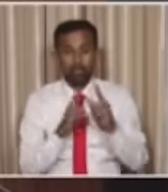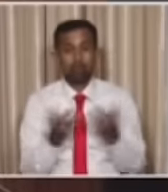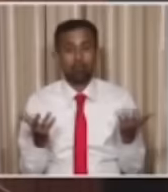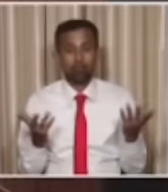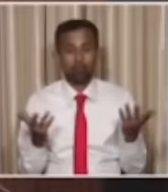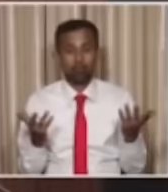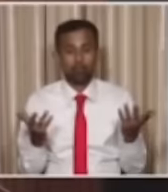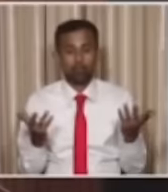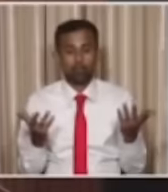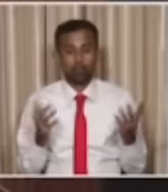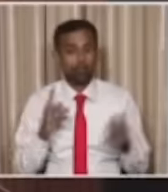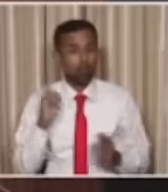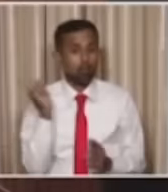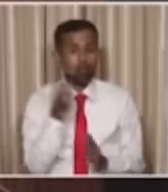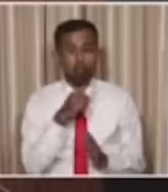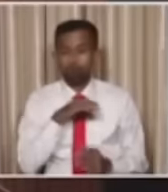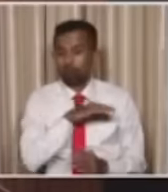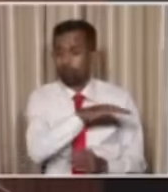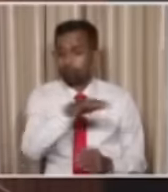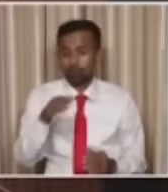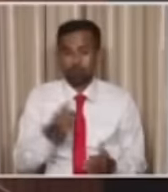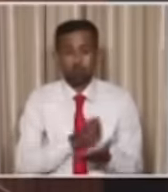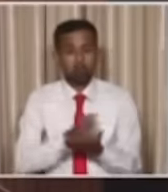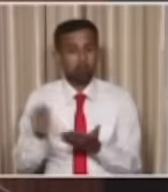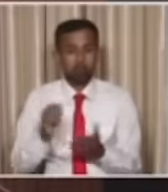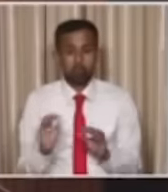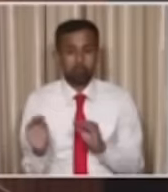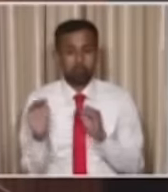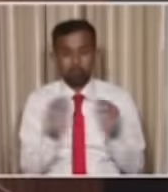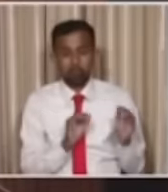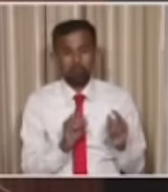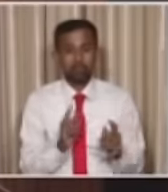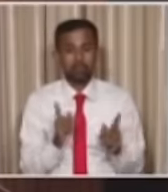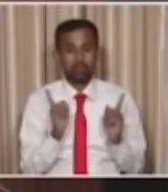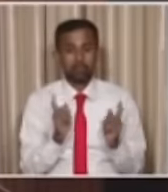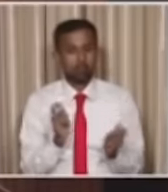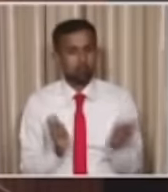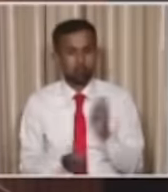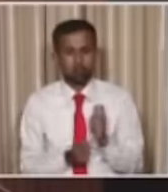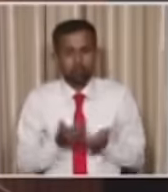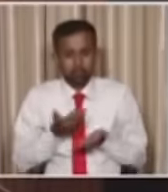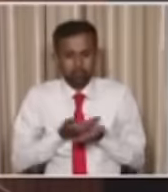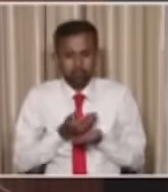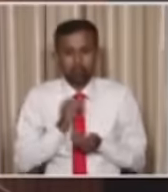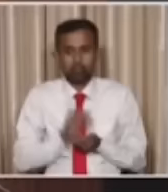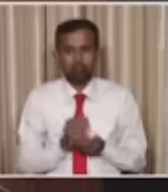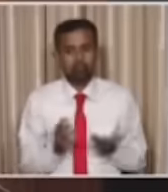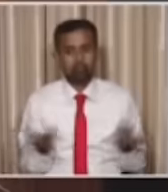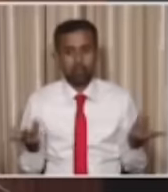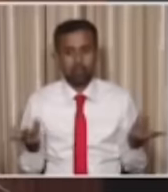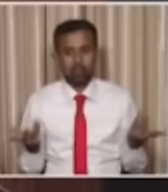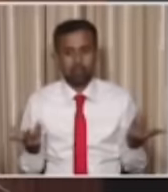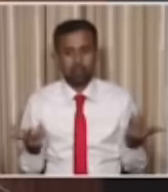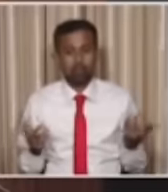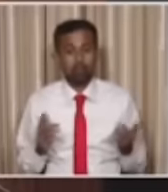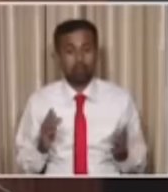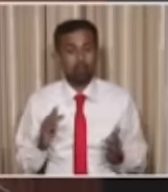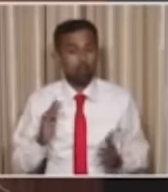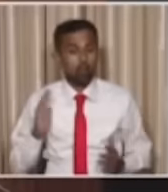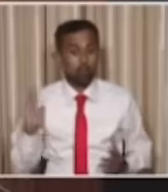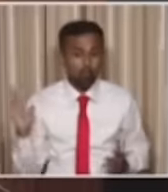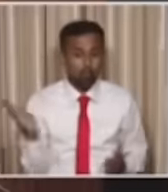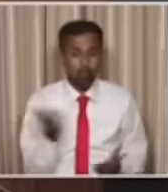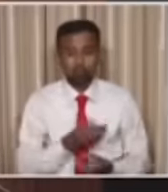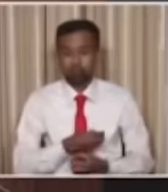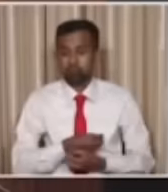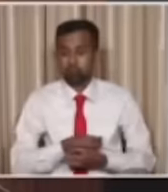සමස්ත ආර්ථිකයේටම සමස්ත ශේෂ්ඨයටම මේ කෙලුණාට පස්සේ ක්‍රිකට් පාලක මණ්ඩලය විතරක් ඉතුරු වෙන විදියක් නැහැ. ඒක තමයි මේ සමස්ත දේහයේම විනාශයේ